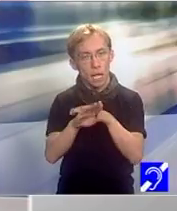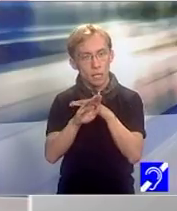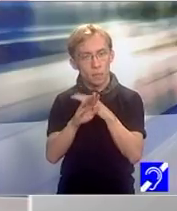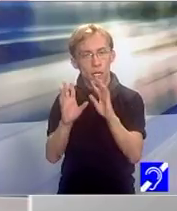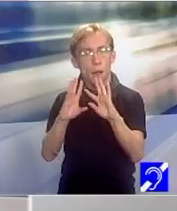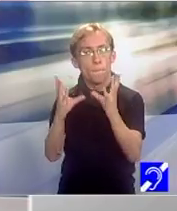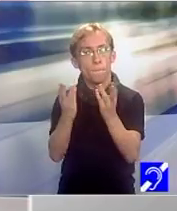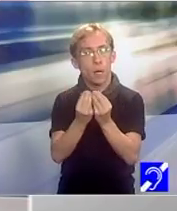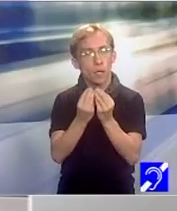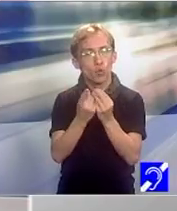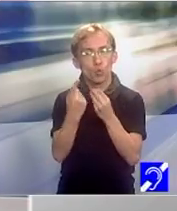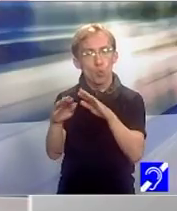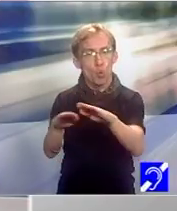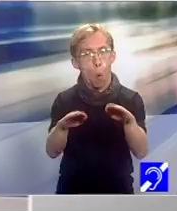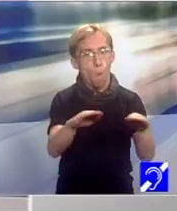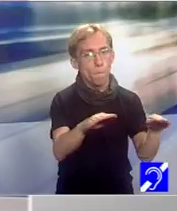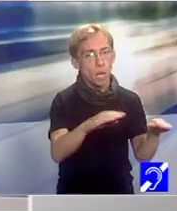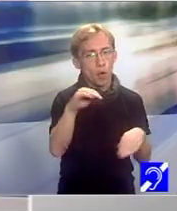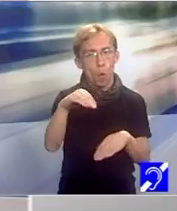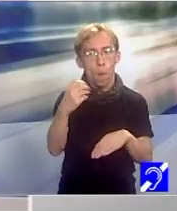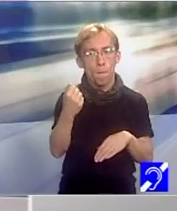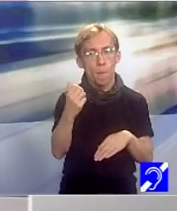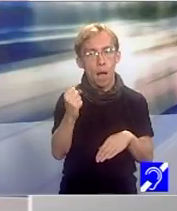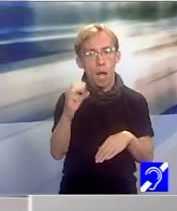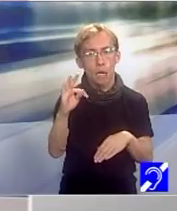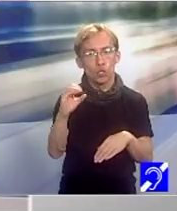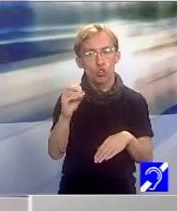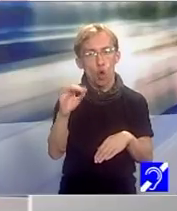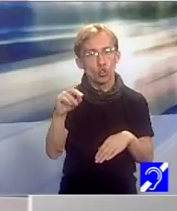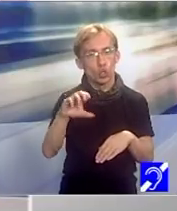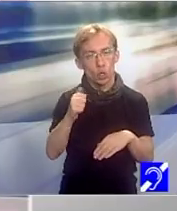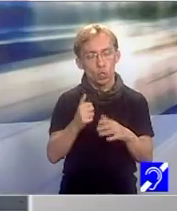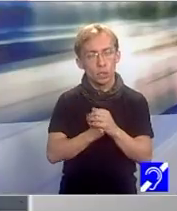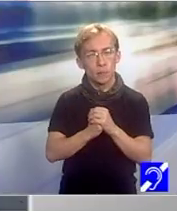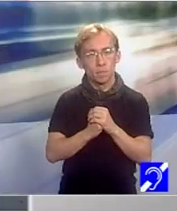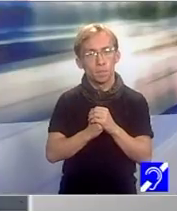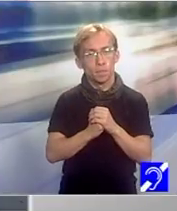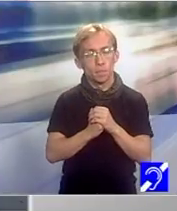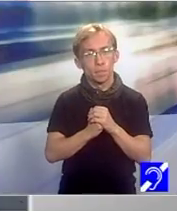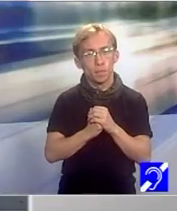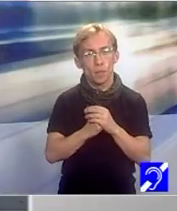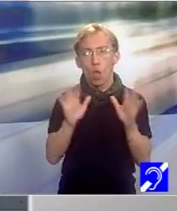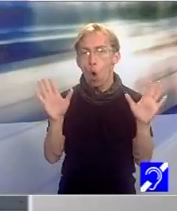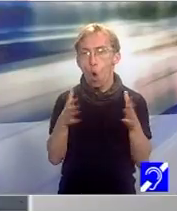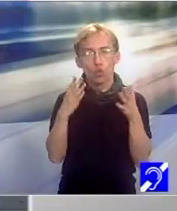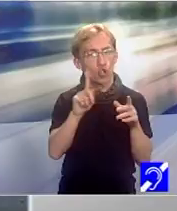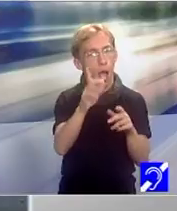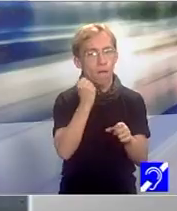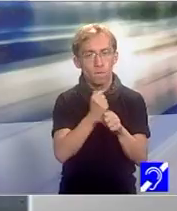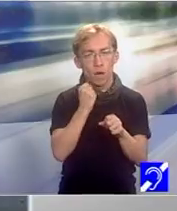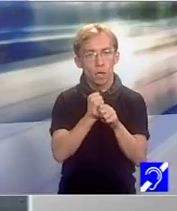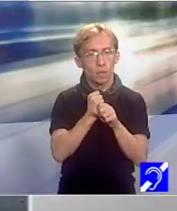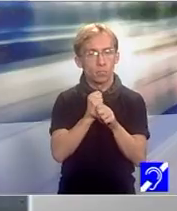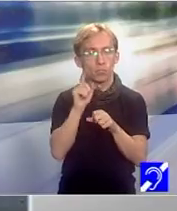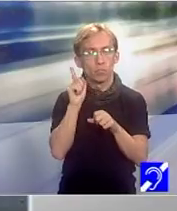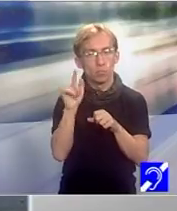părinților copiilor cu mastocitoză. Este o invazie de parentering în momentul de față. Orice îi face, sigur cineva are